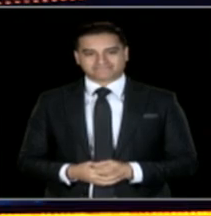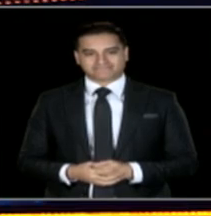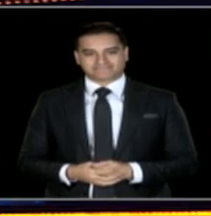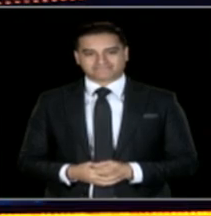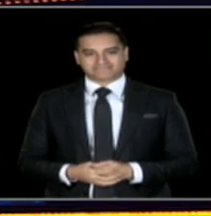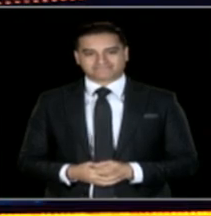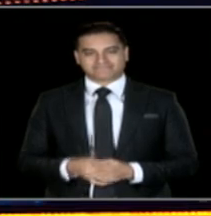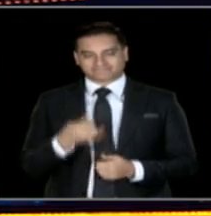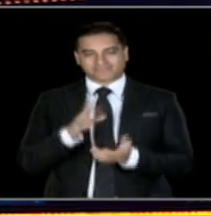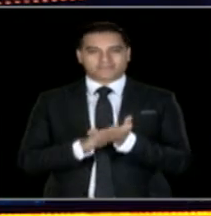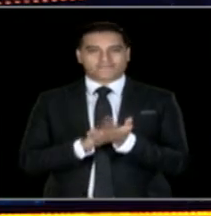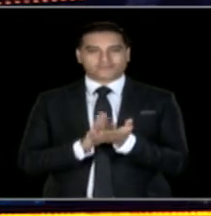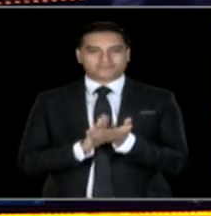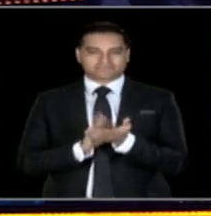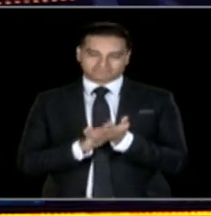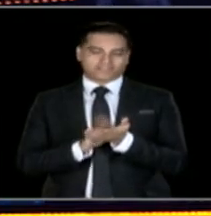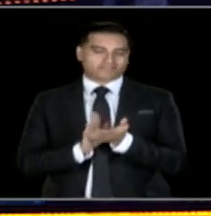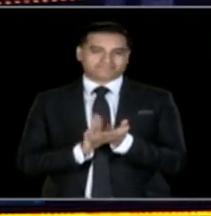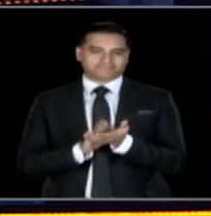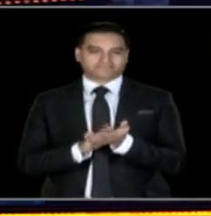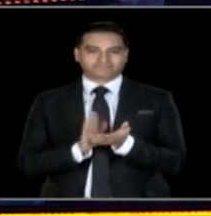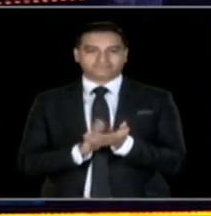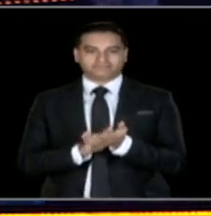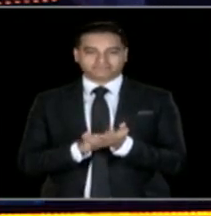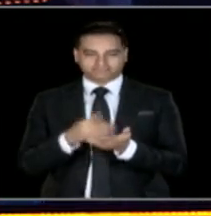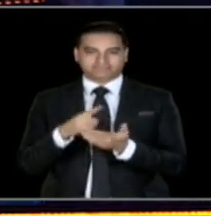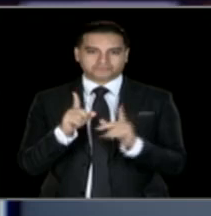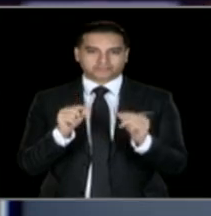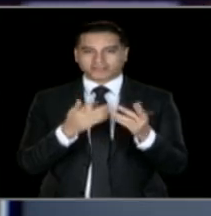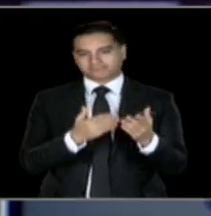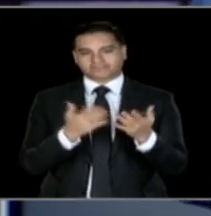برافو برافو برافو برافو برافو،